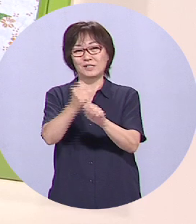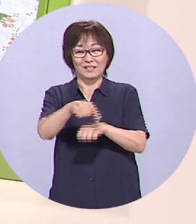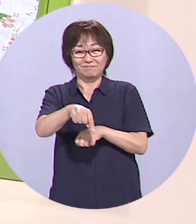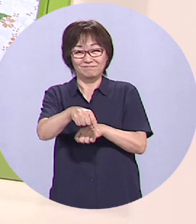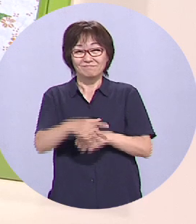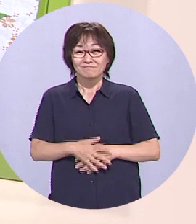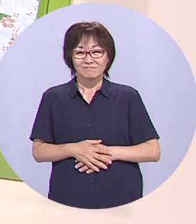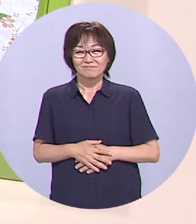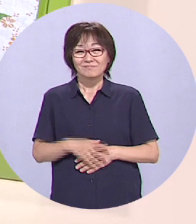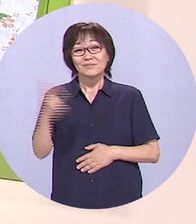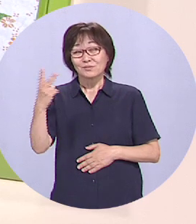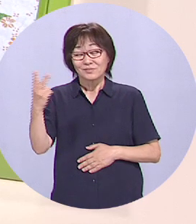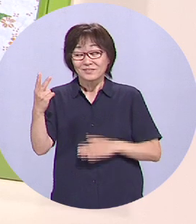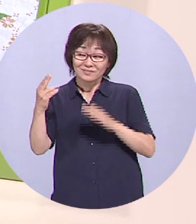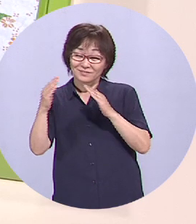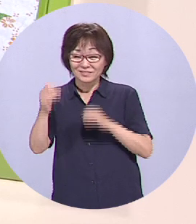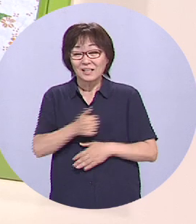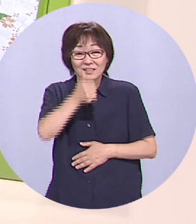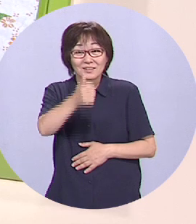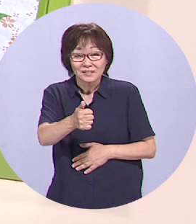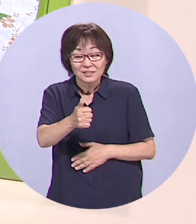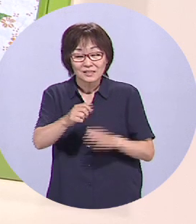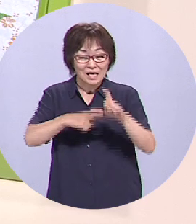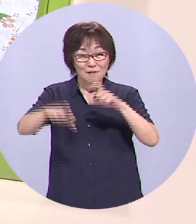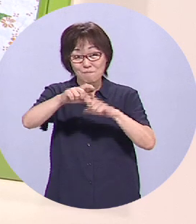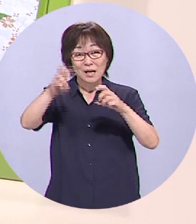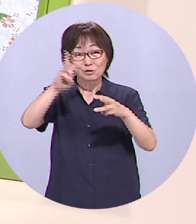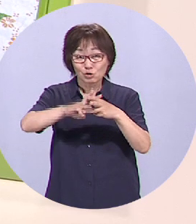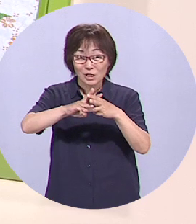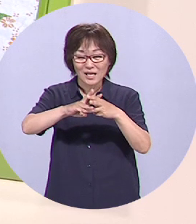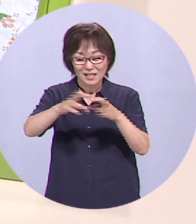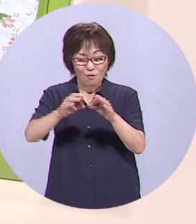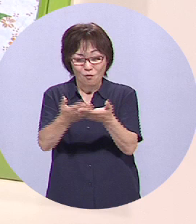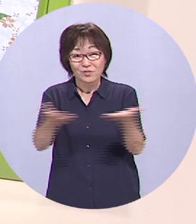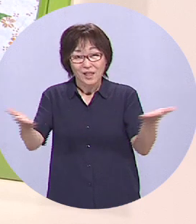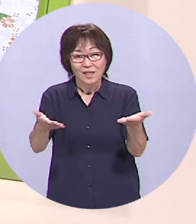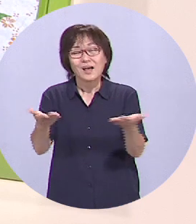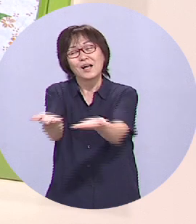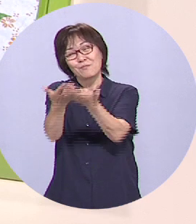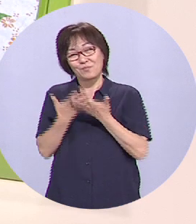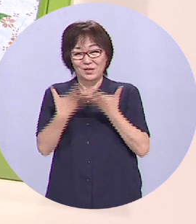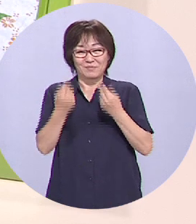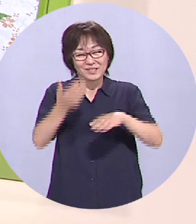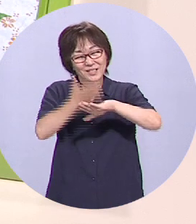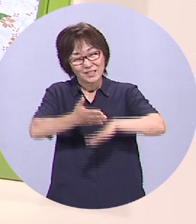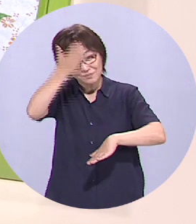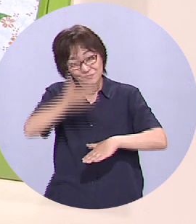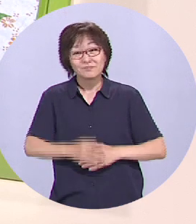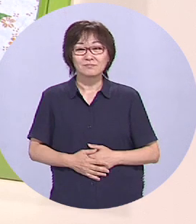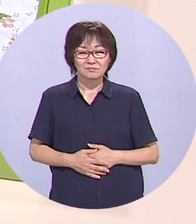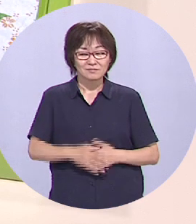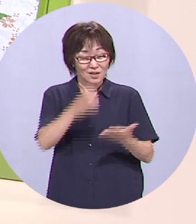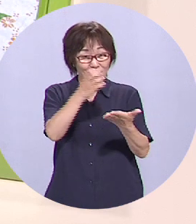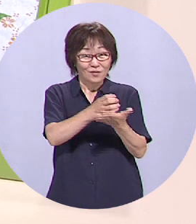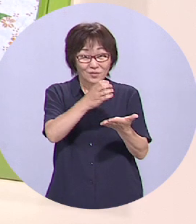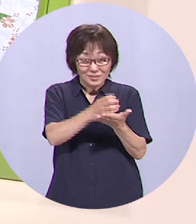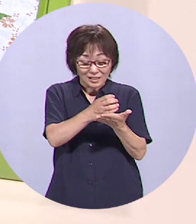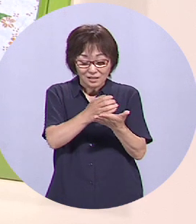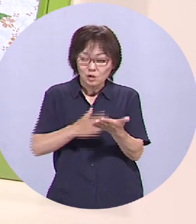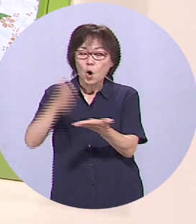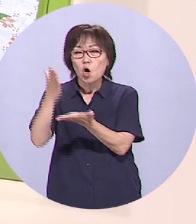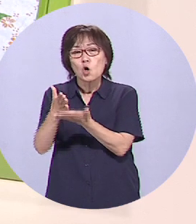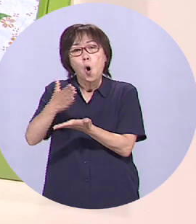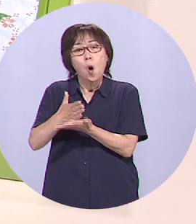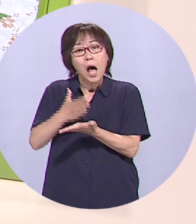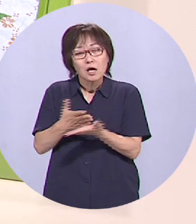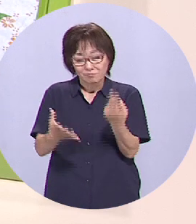種火のお二人が伺った増田園本店さんから提供していただきました。 ありがとうございます。 狭山茶羊羹と新茶をセ